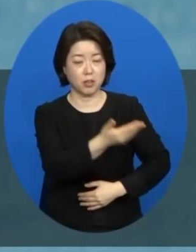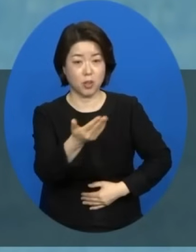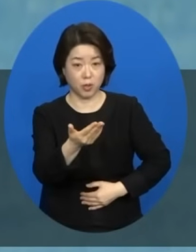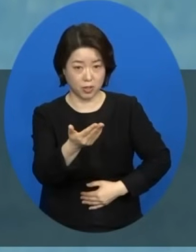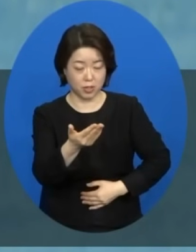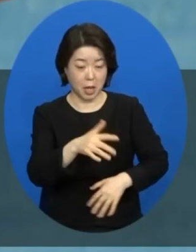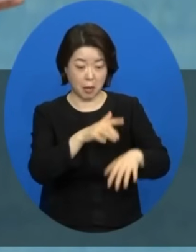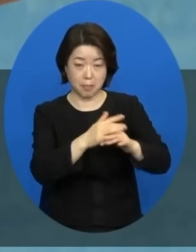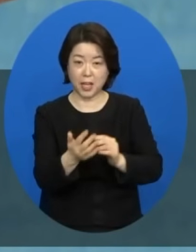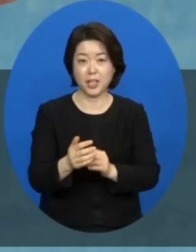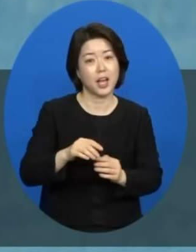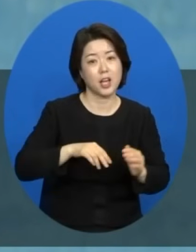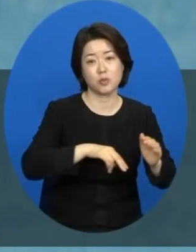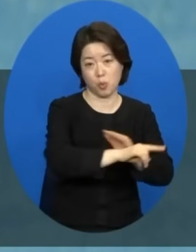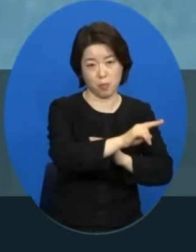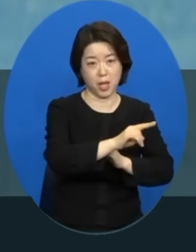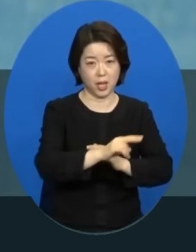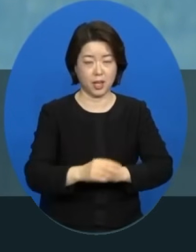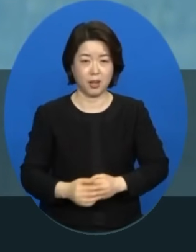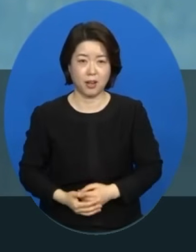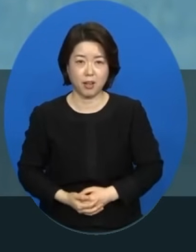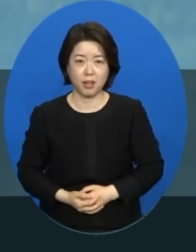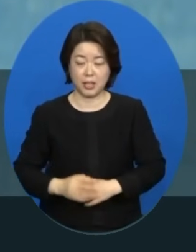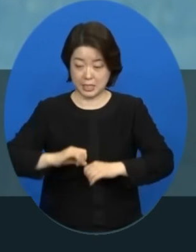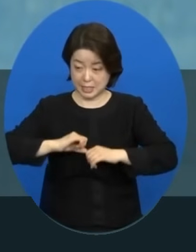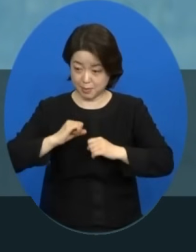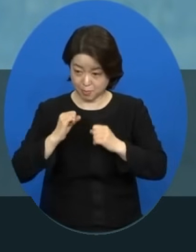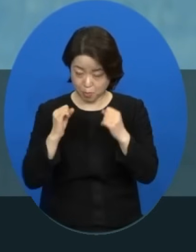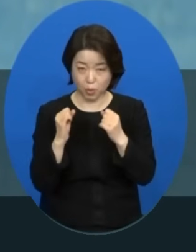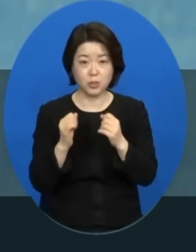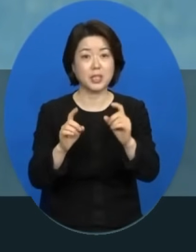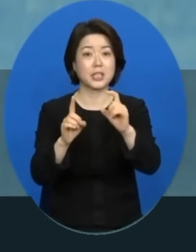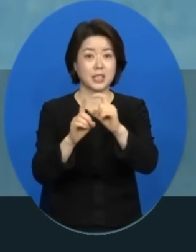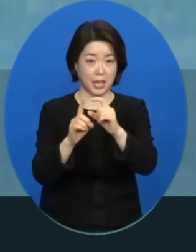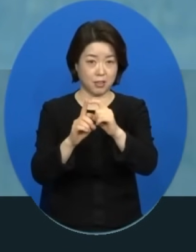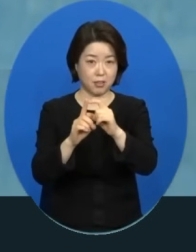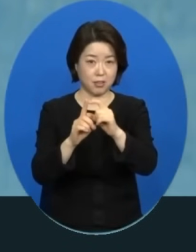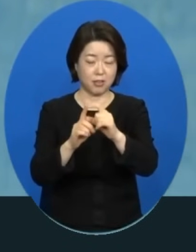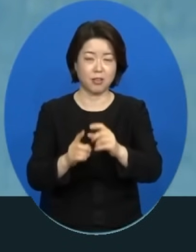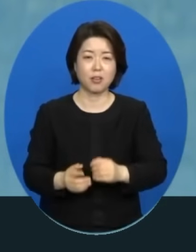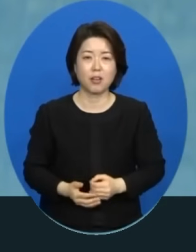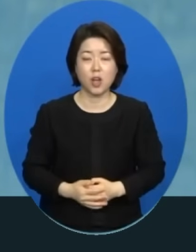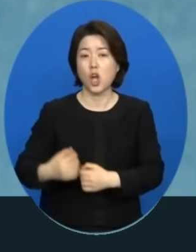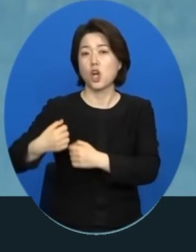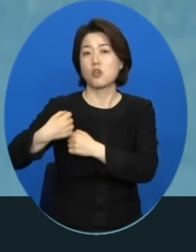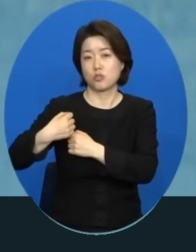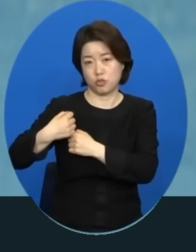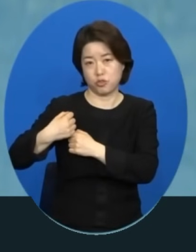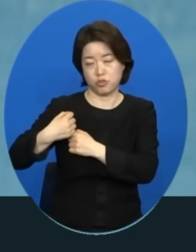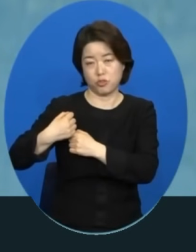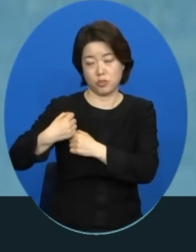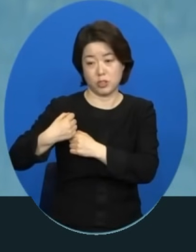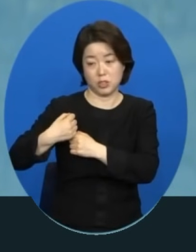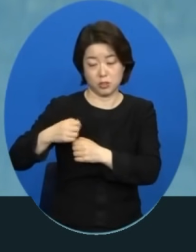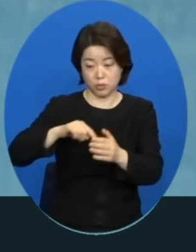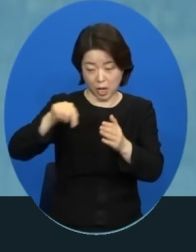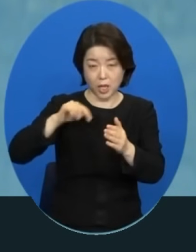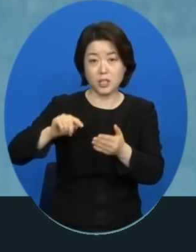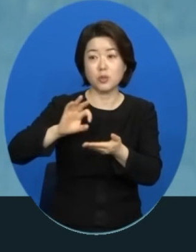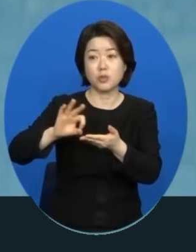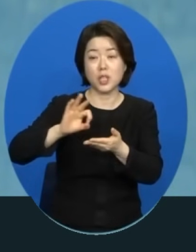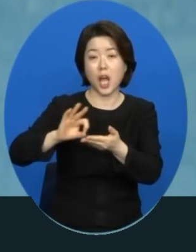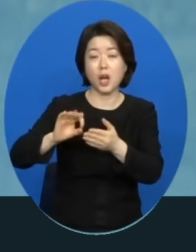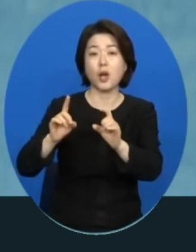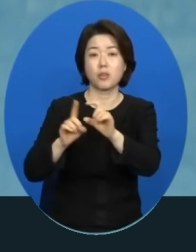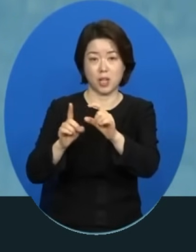너희를 피하리라. 이 복종하다라는 이 단어는요 군대, 군사 용어입니다.